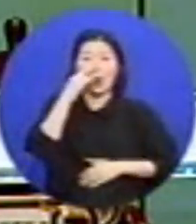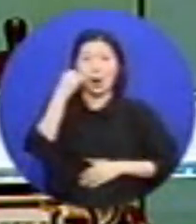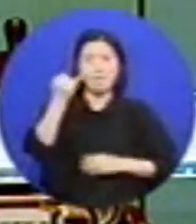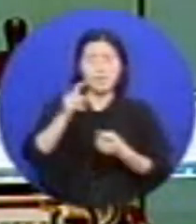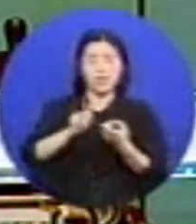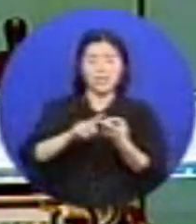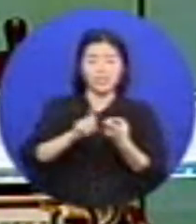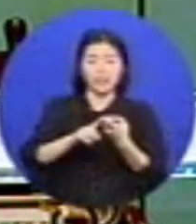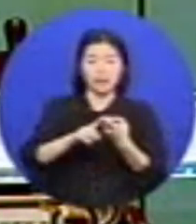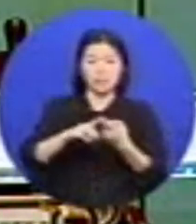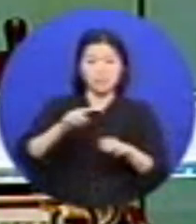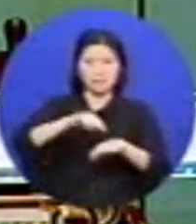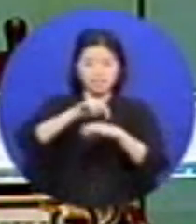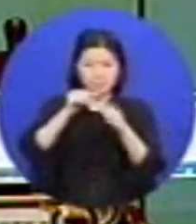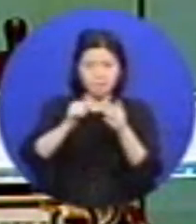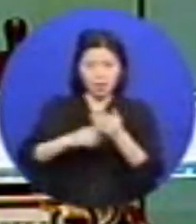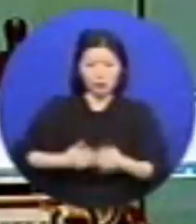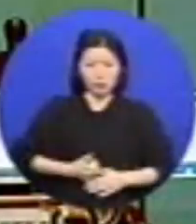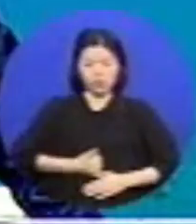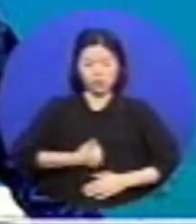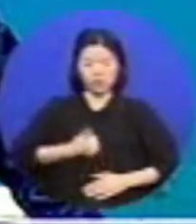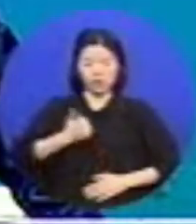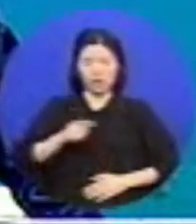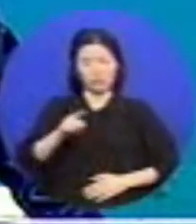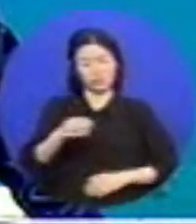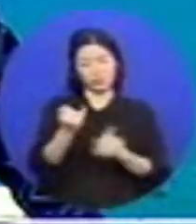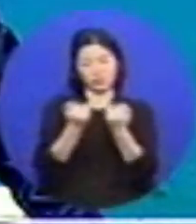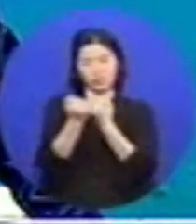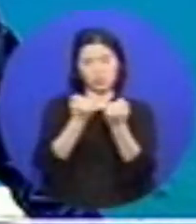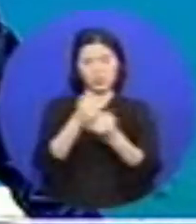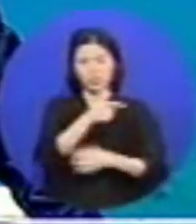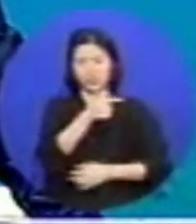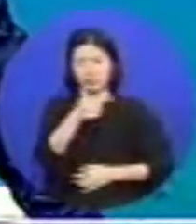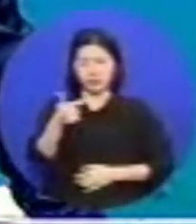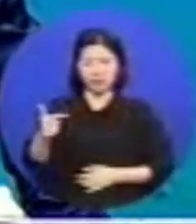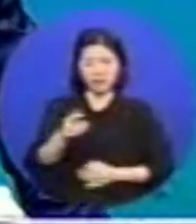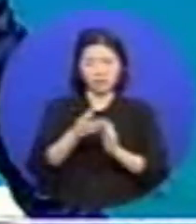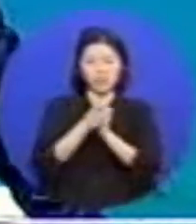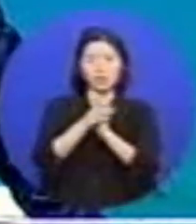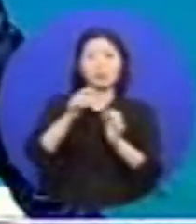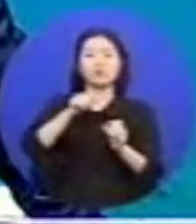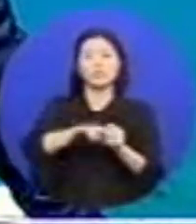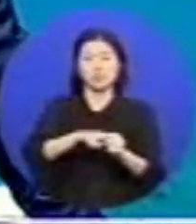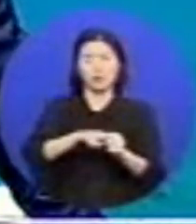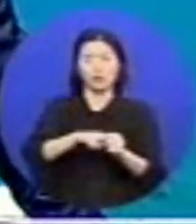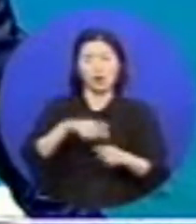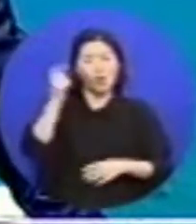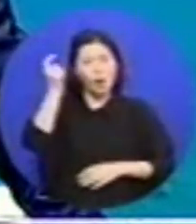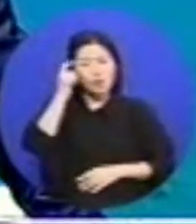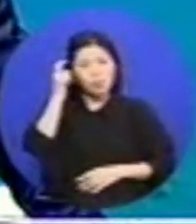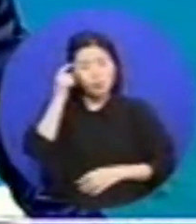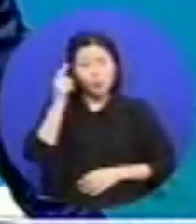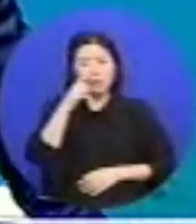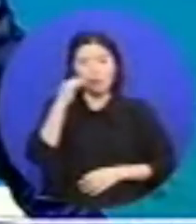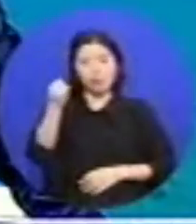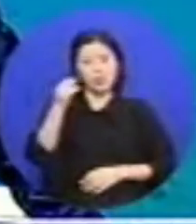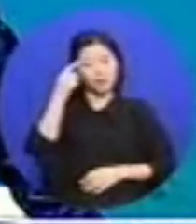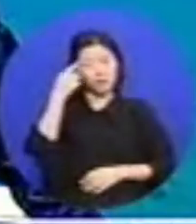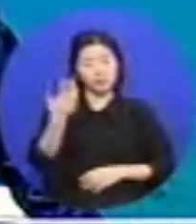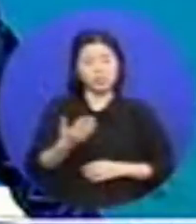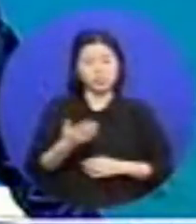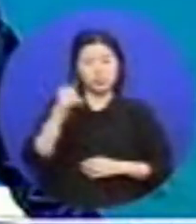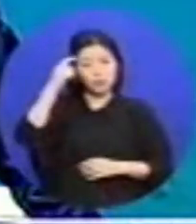마음의 분노가 이 자매의 큰 기도 제목이에요. 왜 그렇게 엄마가 싫지요? 누가